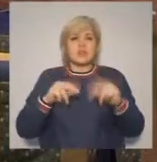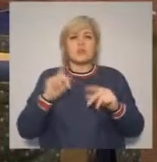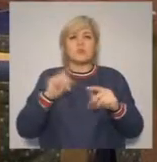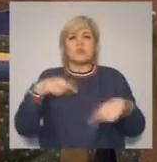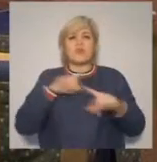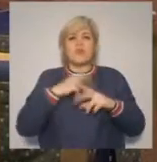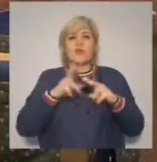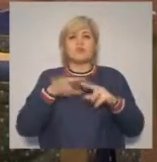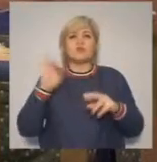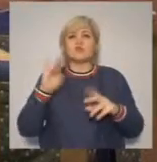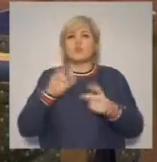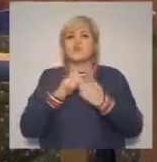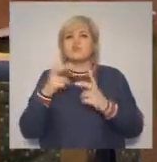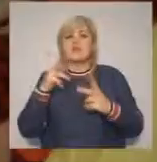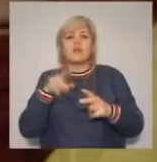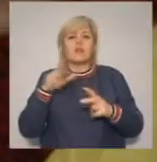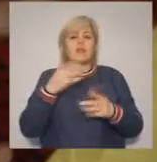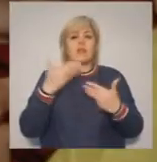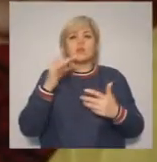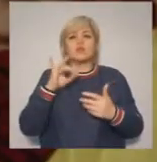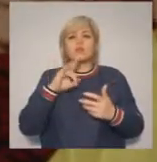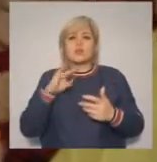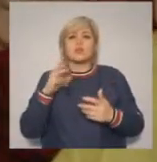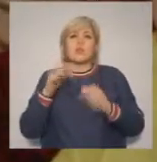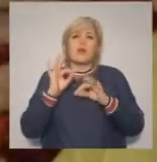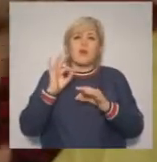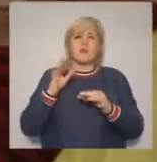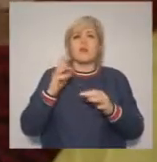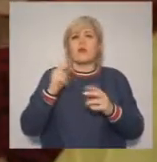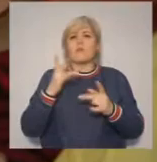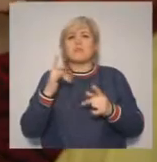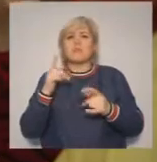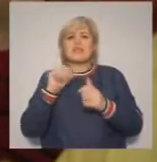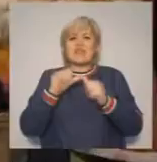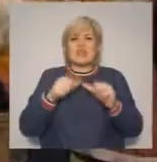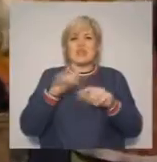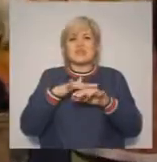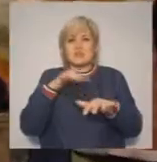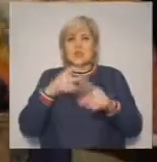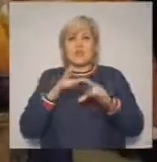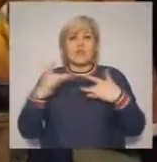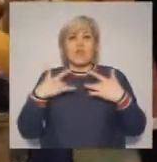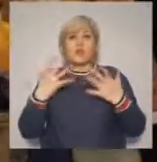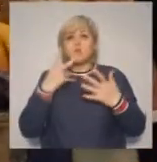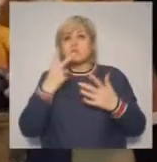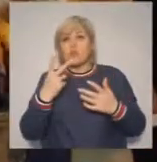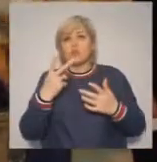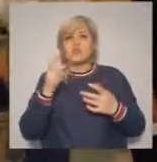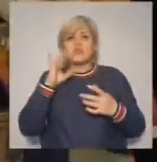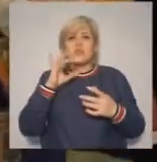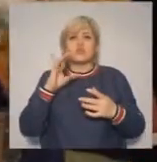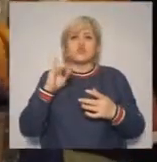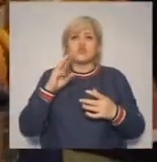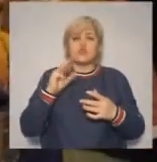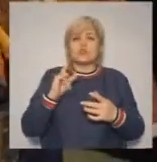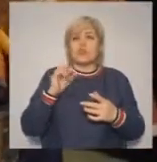Мы надеемся, финал этой истории не стал для вас сюрпризом. Ровно как и для постоянных зрителей этого театра, которые, несмотря на известные сюжеты